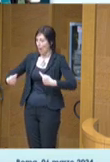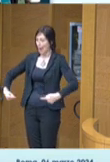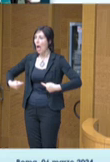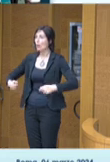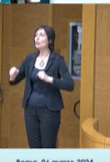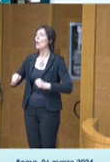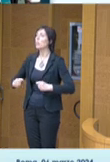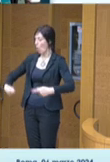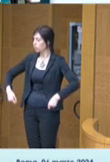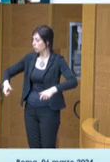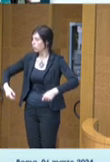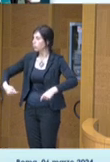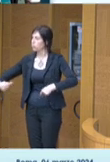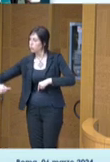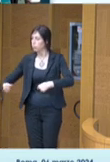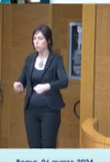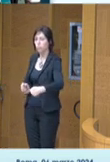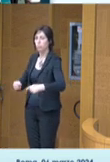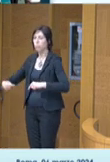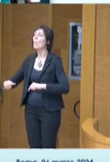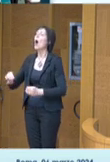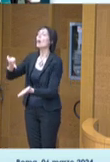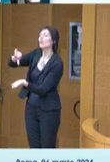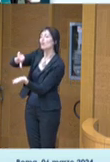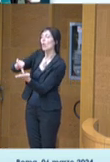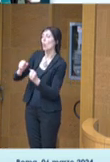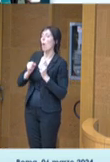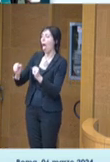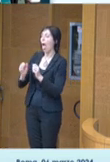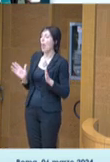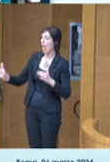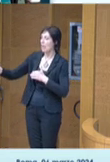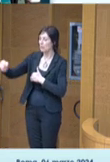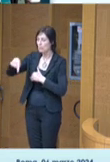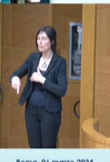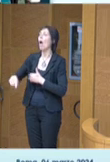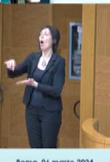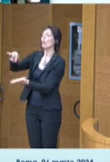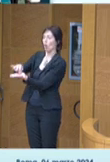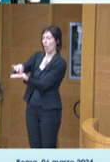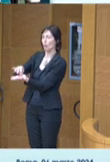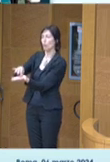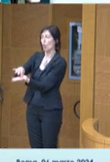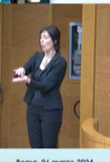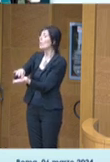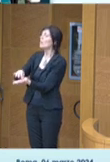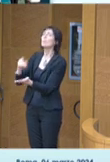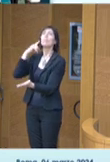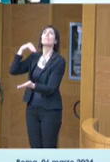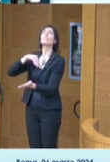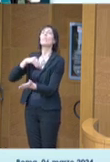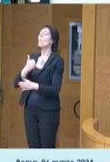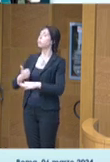può muovere le ruote e stare proprio al centro della palestra. E perché non solo per